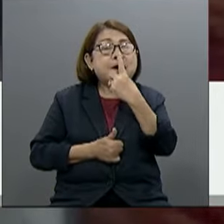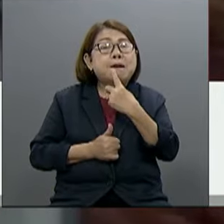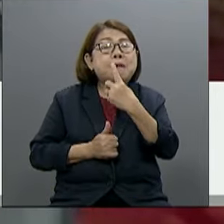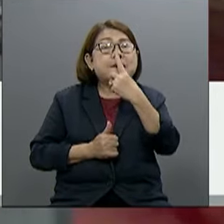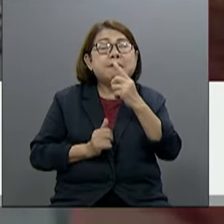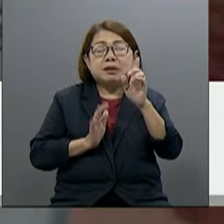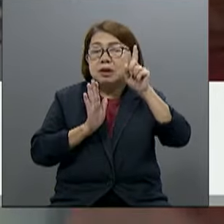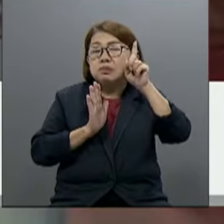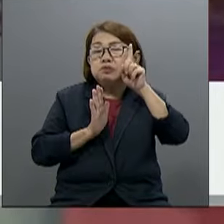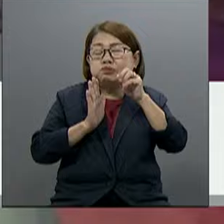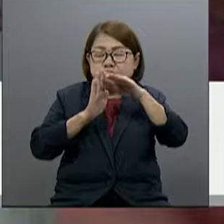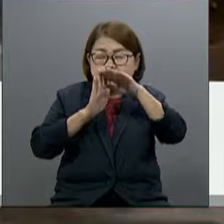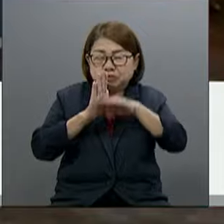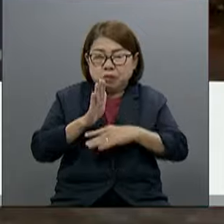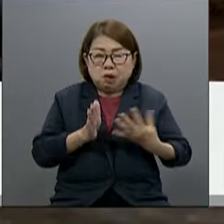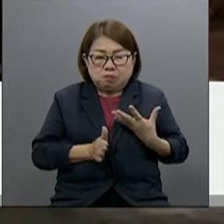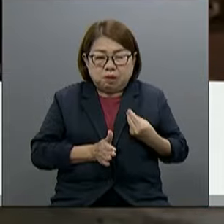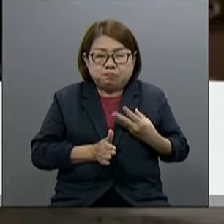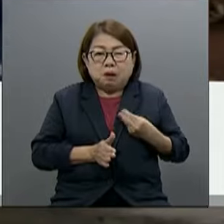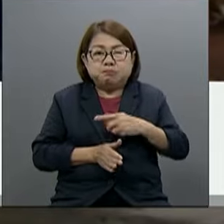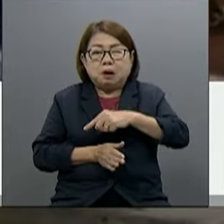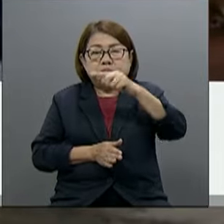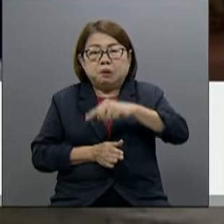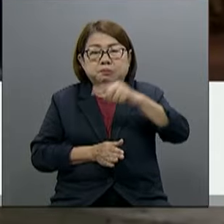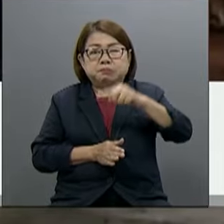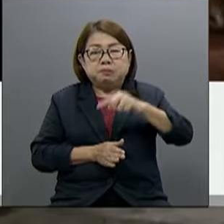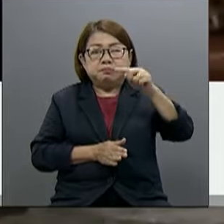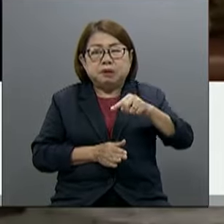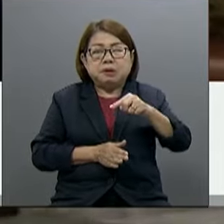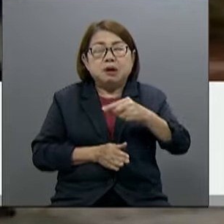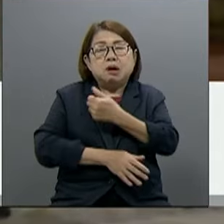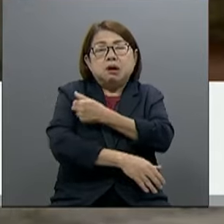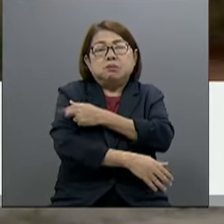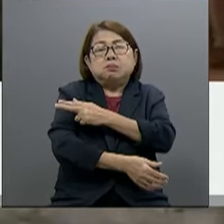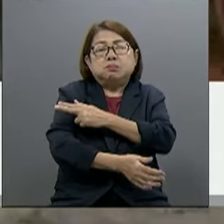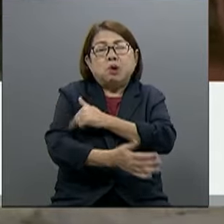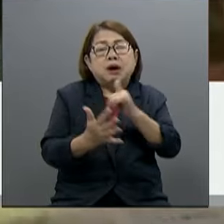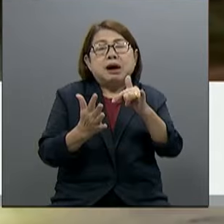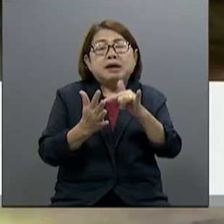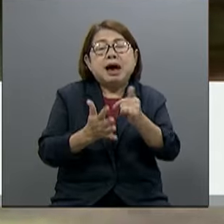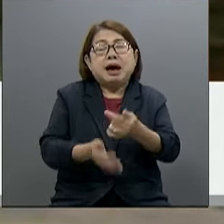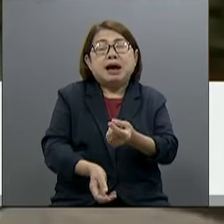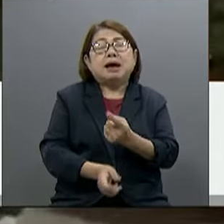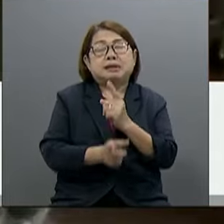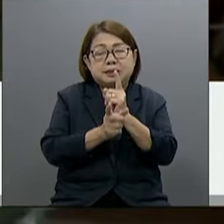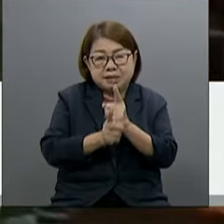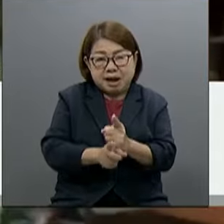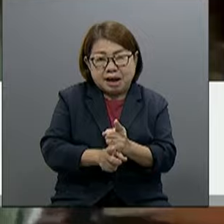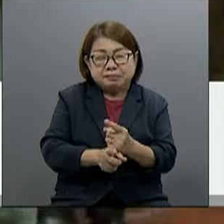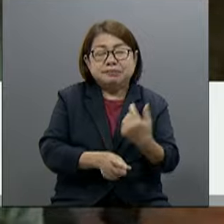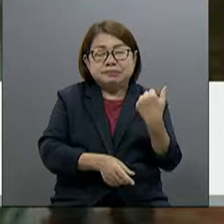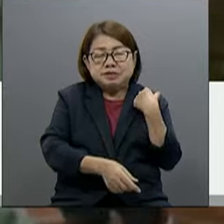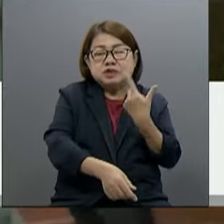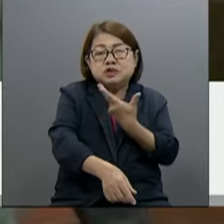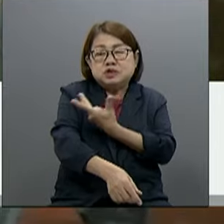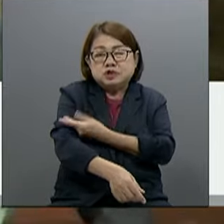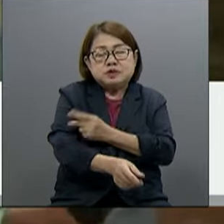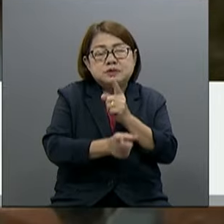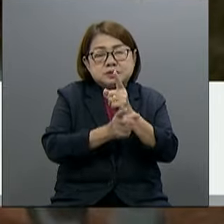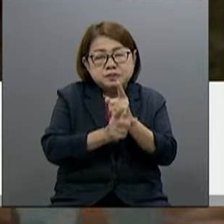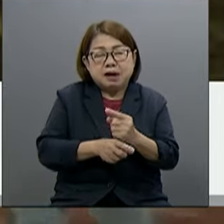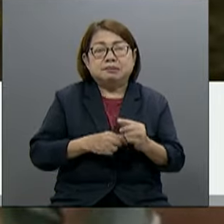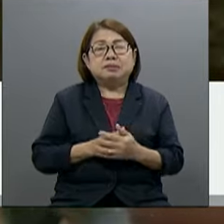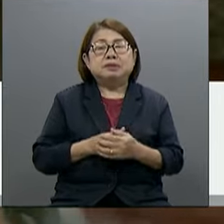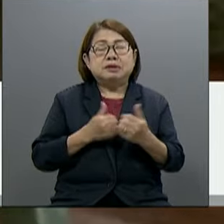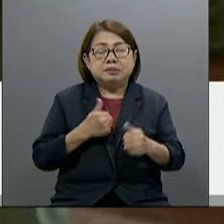ากหัวใจเต้นเร็วผิดจังหวะทีมแพทย์จึงได้ให้ยารักษาตามอาการเป็นยาเพิ่มความดันโลหิตในระดับสูงสุดจนก